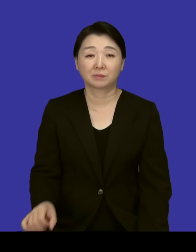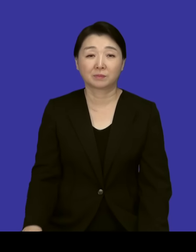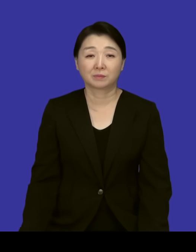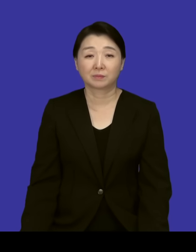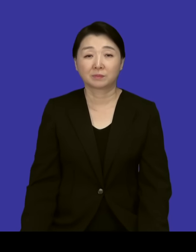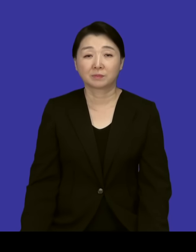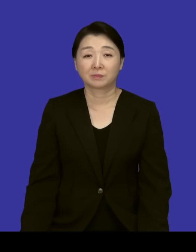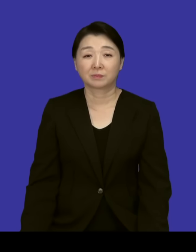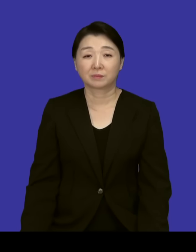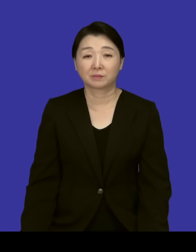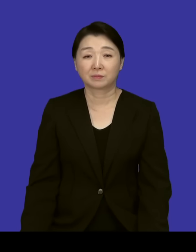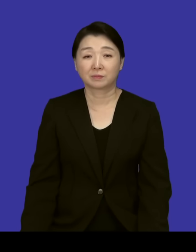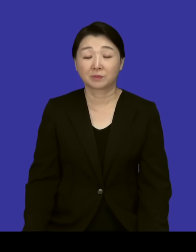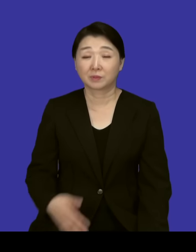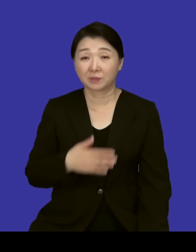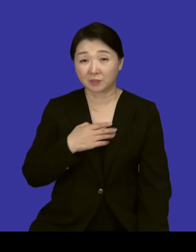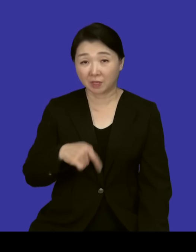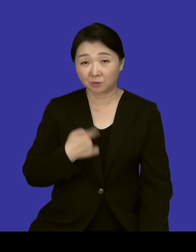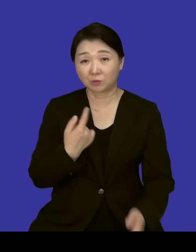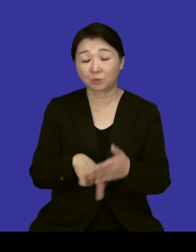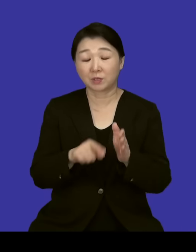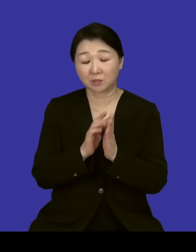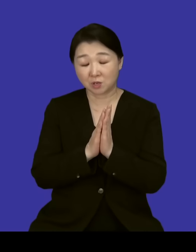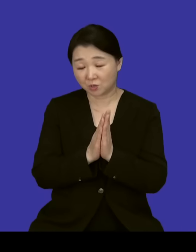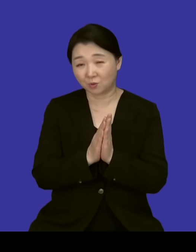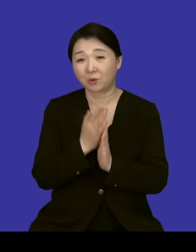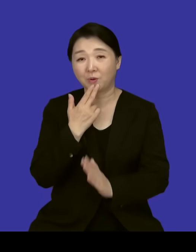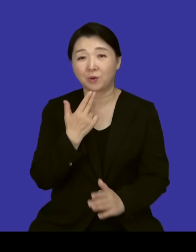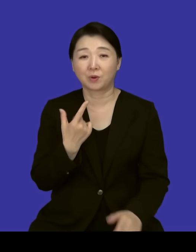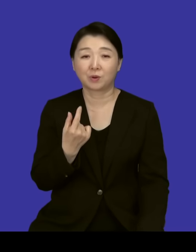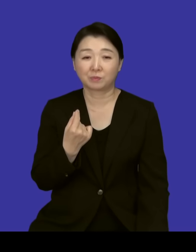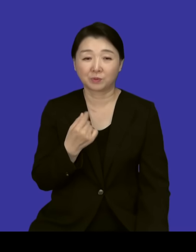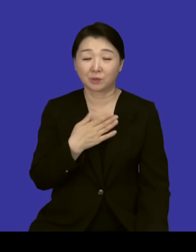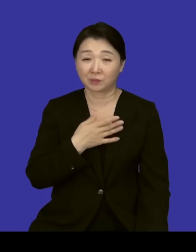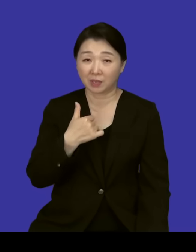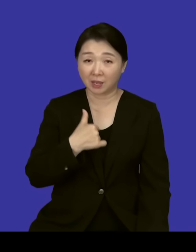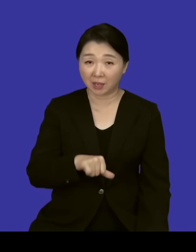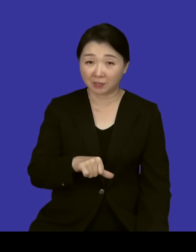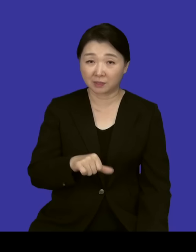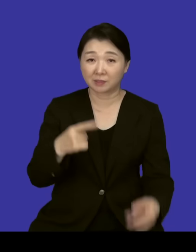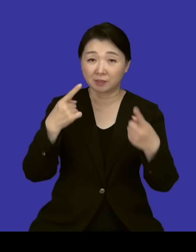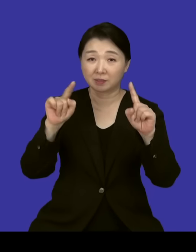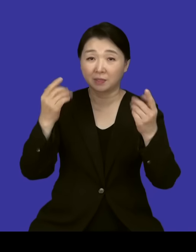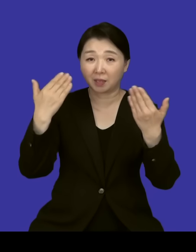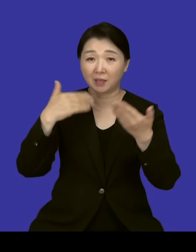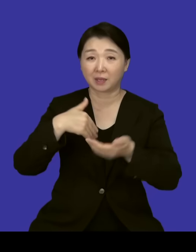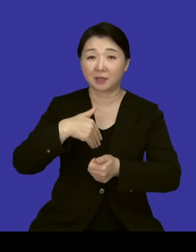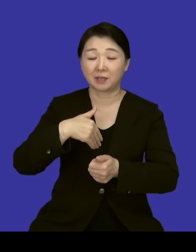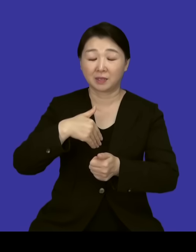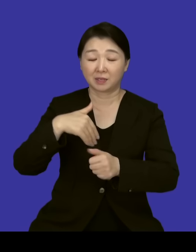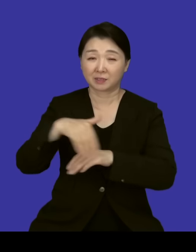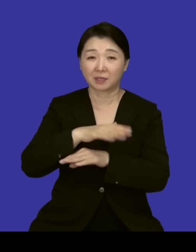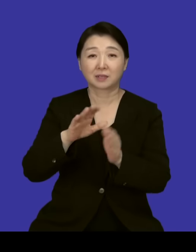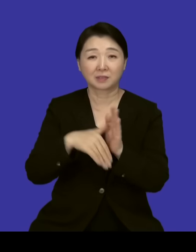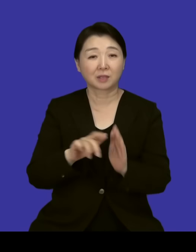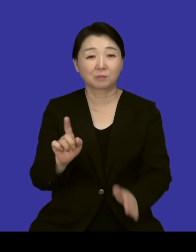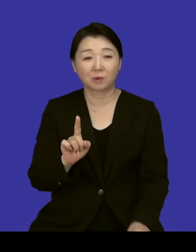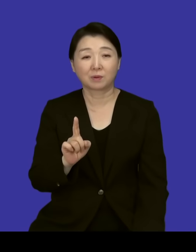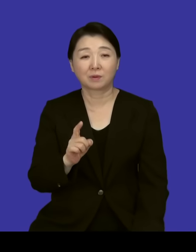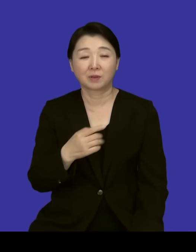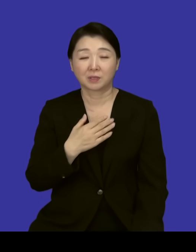뭐 제 자신을 위해서 기도를 거의 잘 안 하는데 저희 아들이 이제 대학 갈 때 그때는 이제 아무래도 뭐